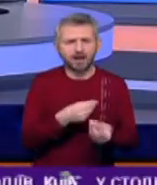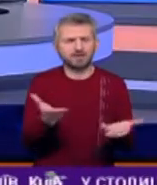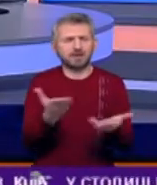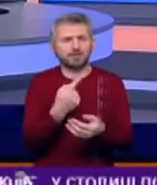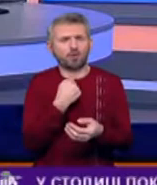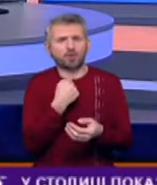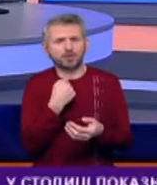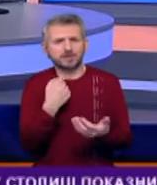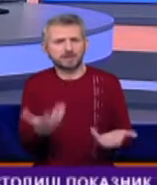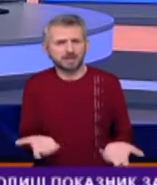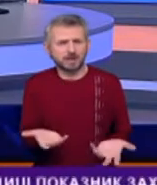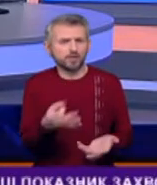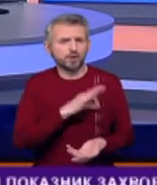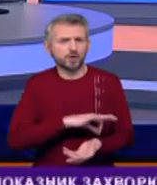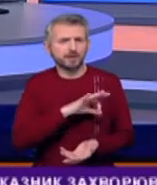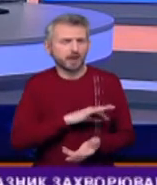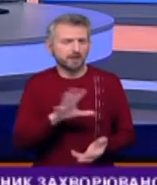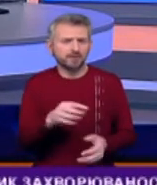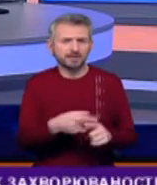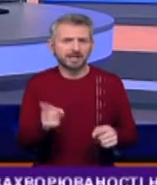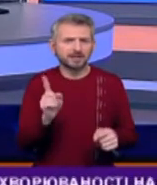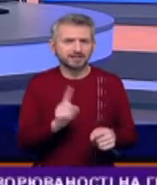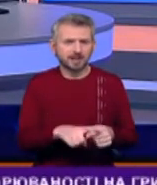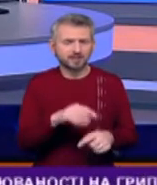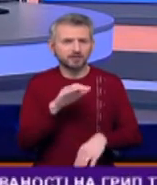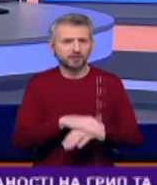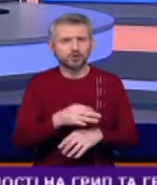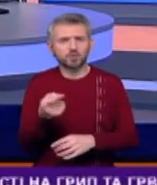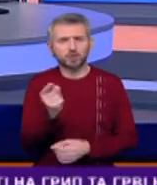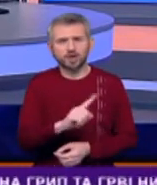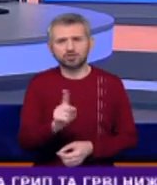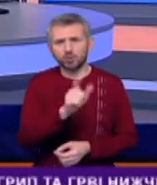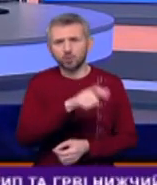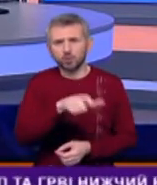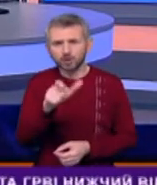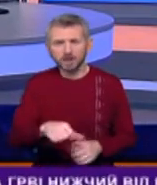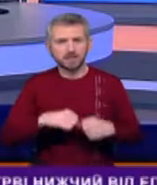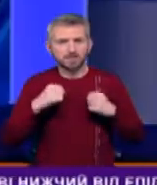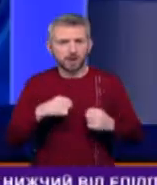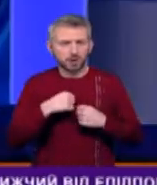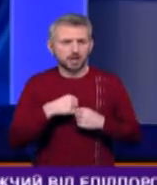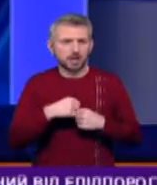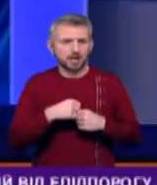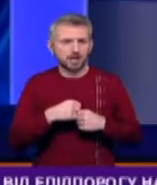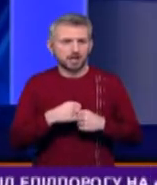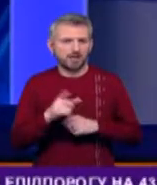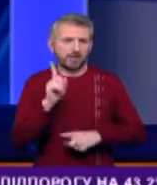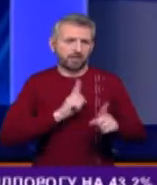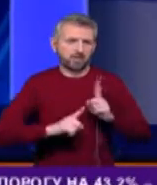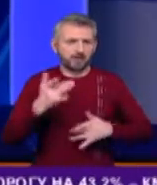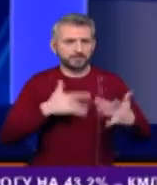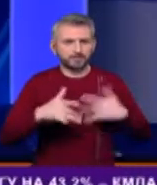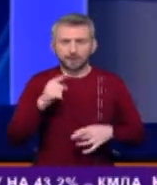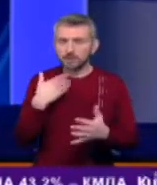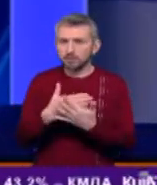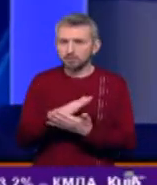голоси, використання, все це, ну, якби свідчить про те, що люди намагаються виправдати вже наперед якісь... А ви не пропускаєте, що на